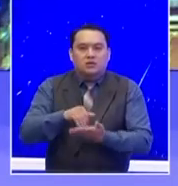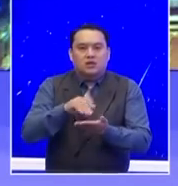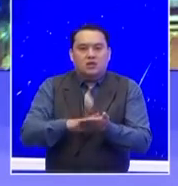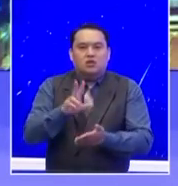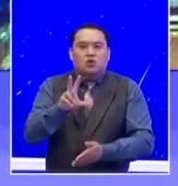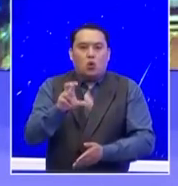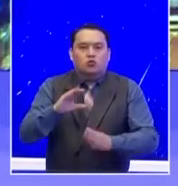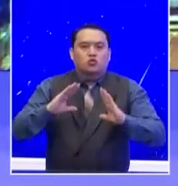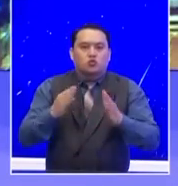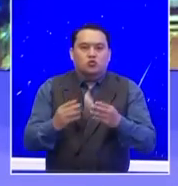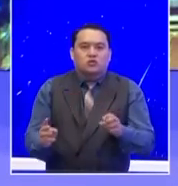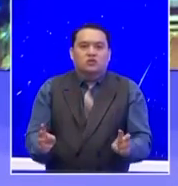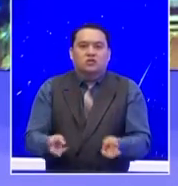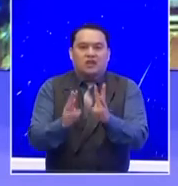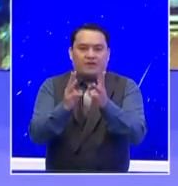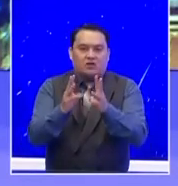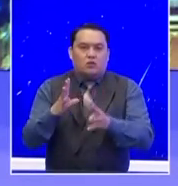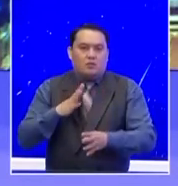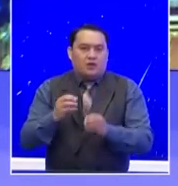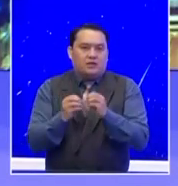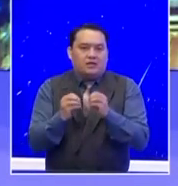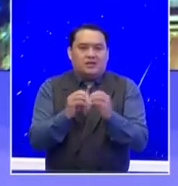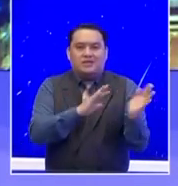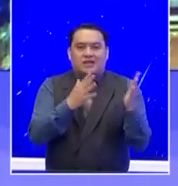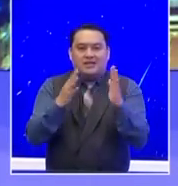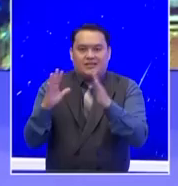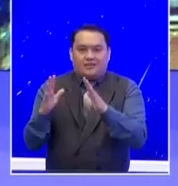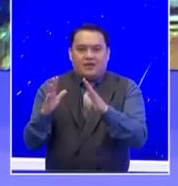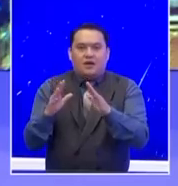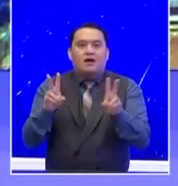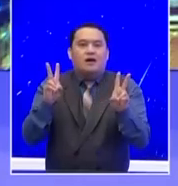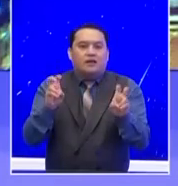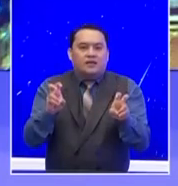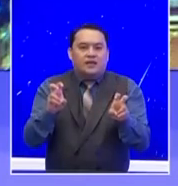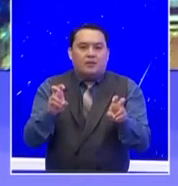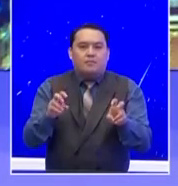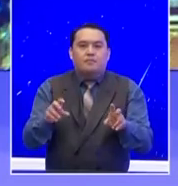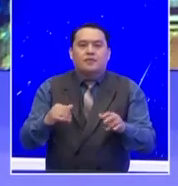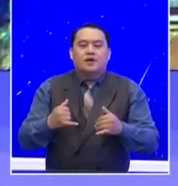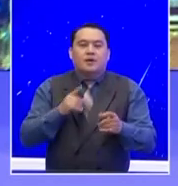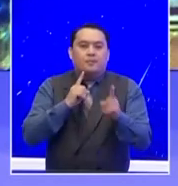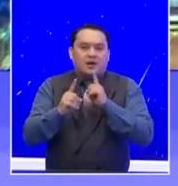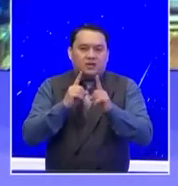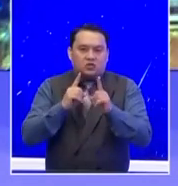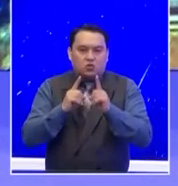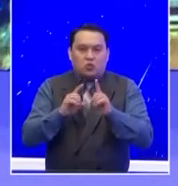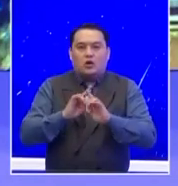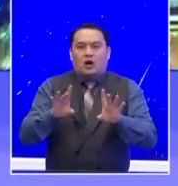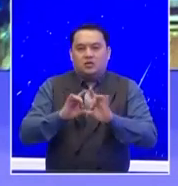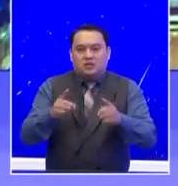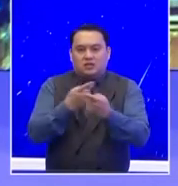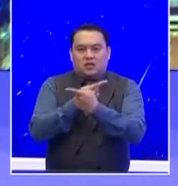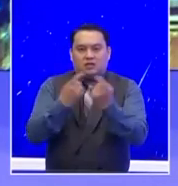порядка 300 случаев загорания травостоя и 10 лесных пожаров. Этой теме огнеборцы посвятили брифинг на площадке ЖТСУ